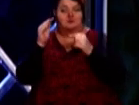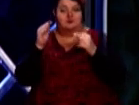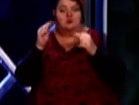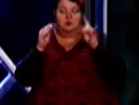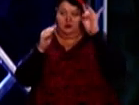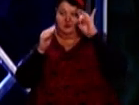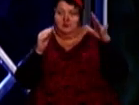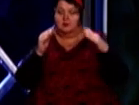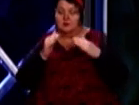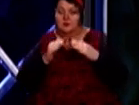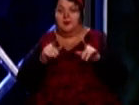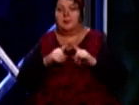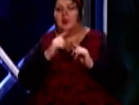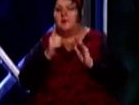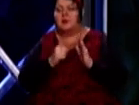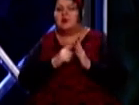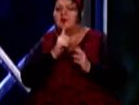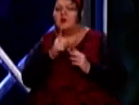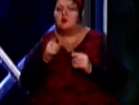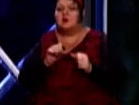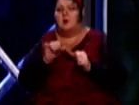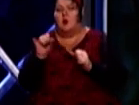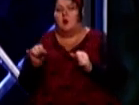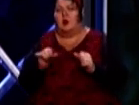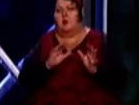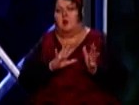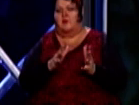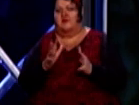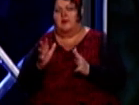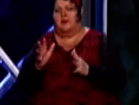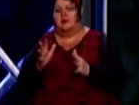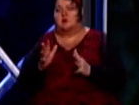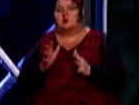повинні вирішуватися в кожному окремому випадку